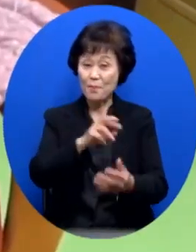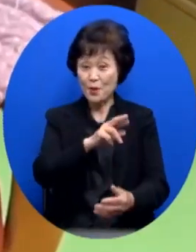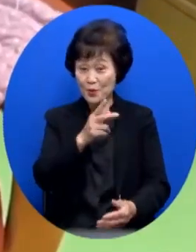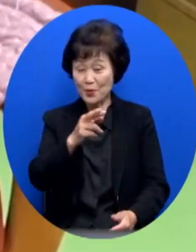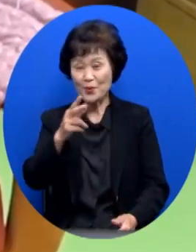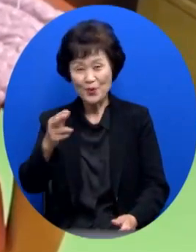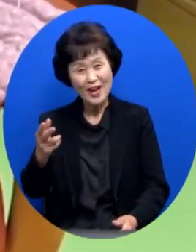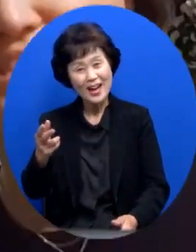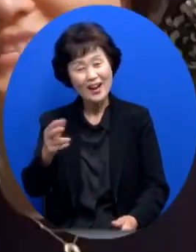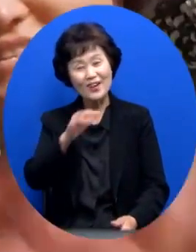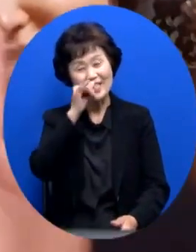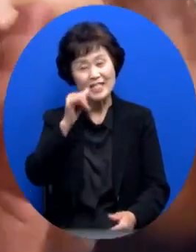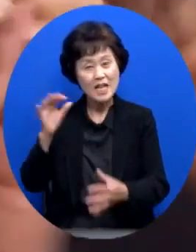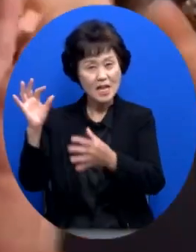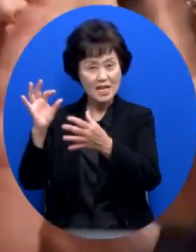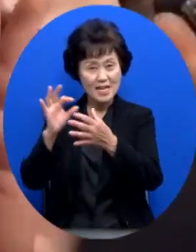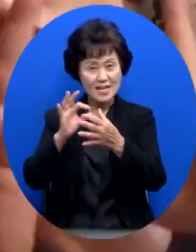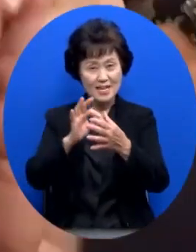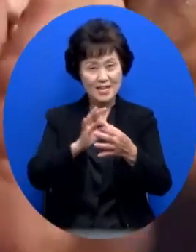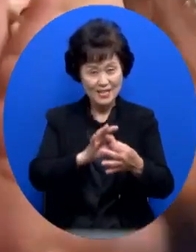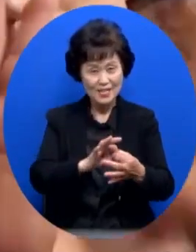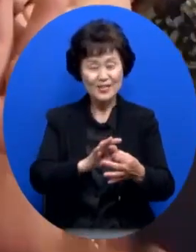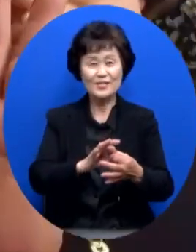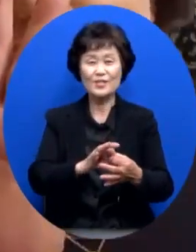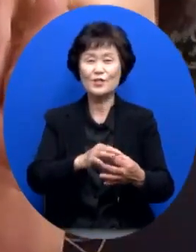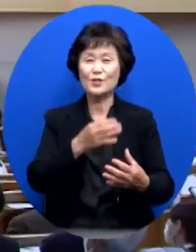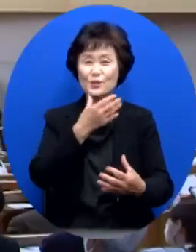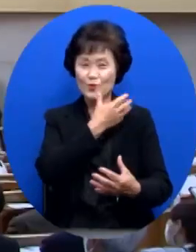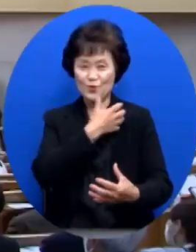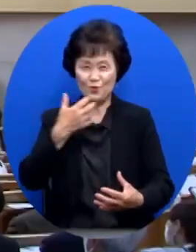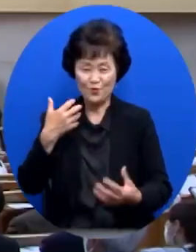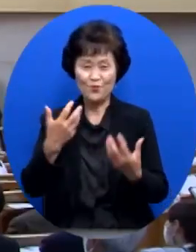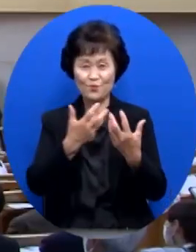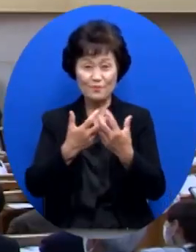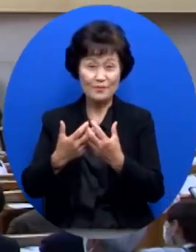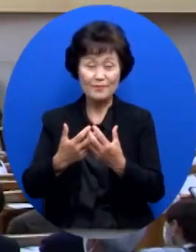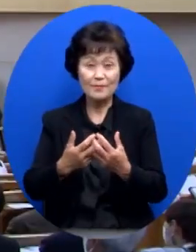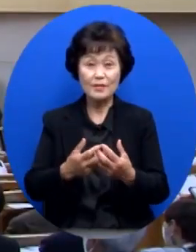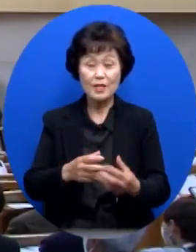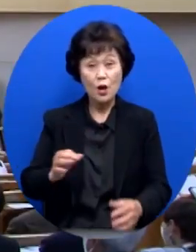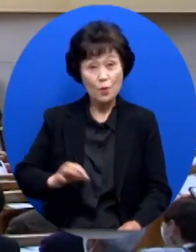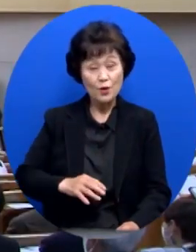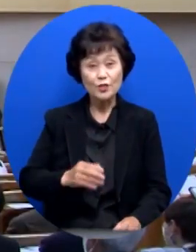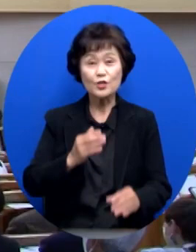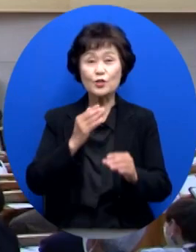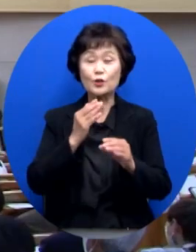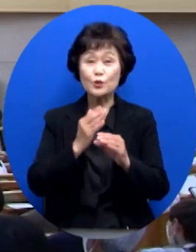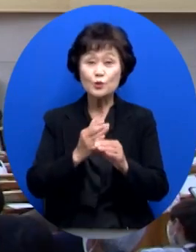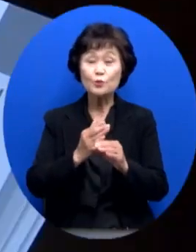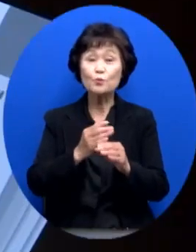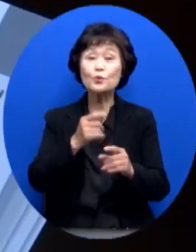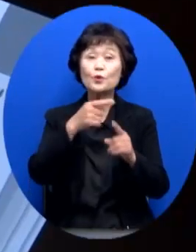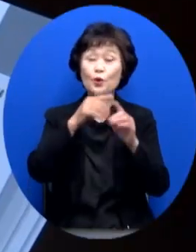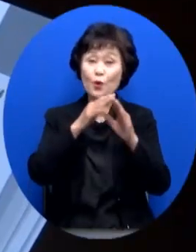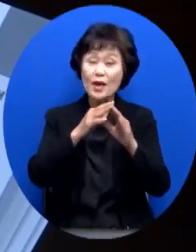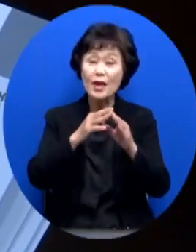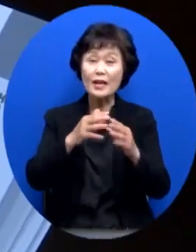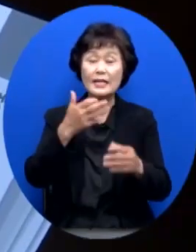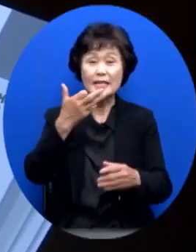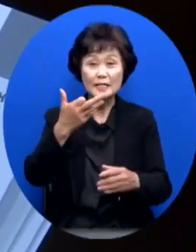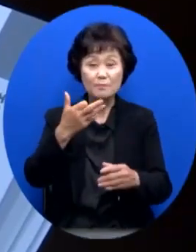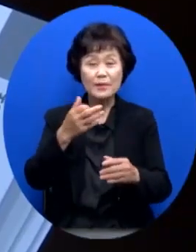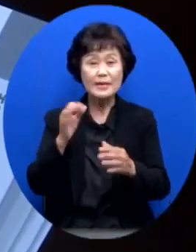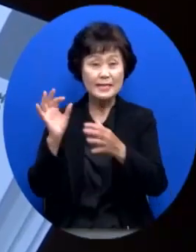축복 릴레이는 끊이지 않고 계속 넘쳐 흐르고 있습니다. 특별히 원주 중부교회는 오는 18일 진행하는 아버지